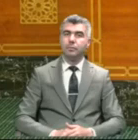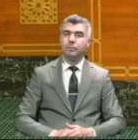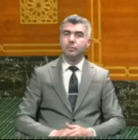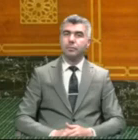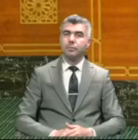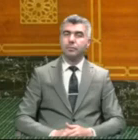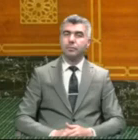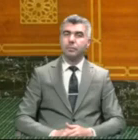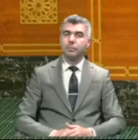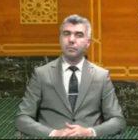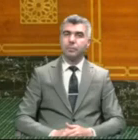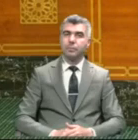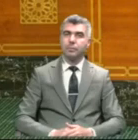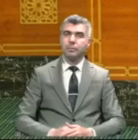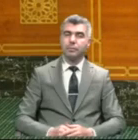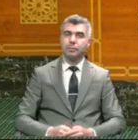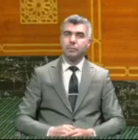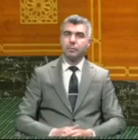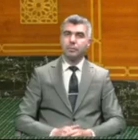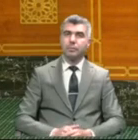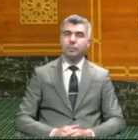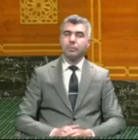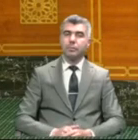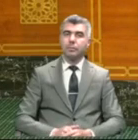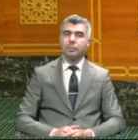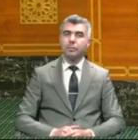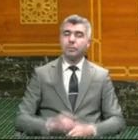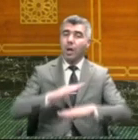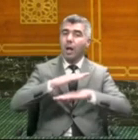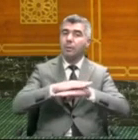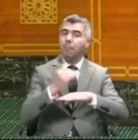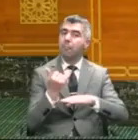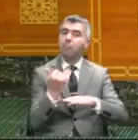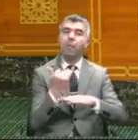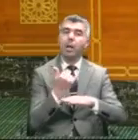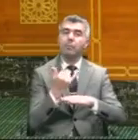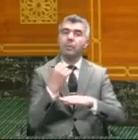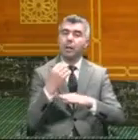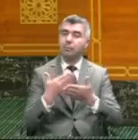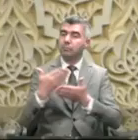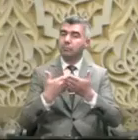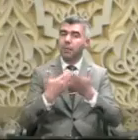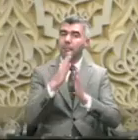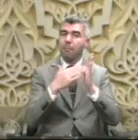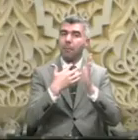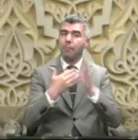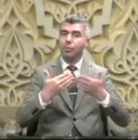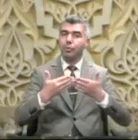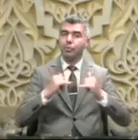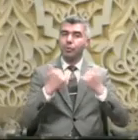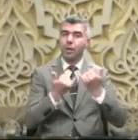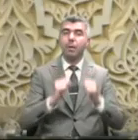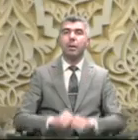تمرر اسئله ما عندك فيها الحق والا ما يبقاش عندنا انضباط الاعمال الجلسه الله يخليك